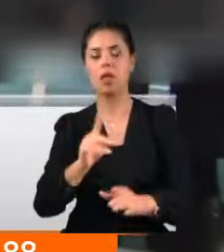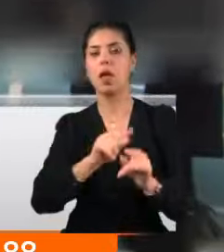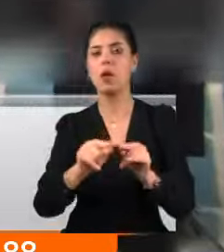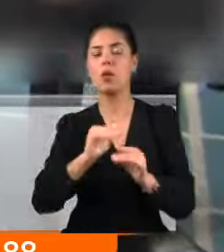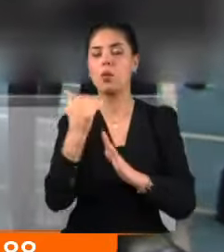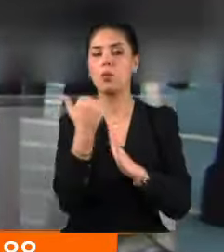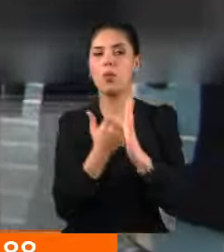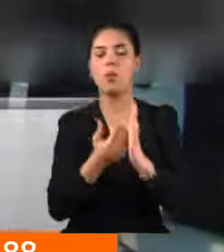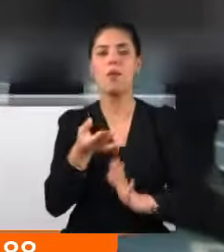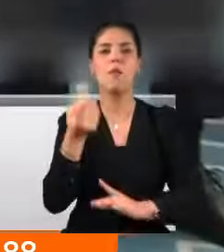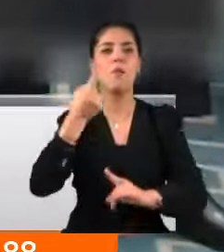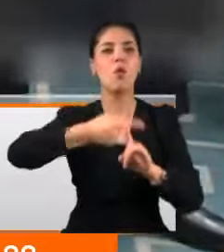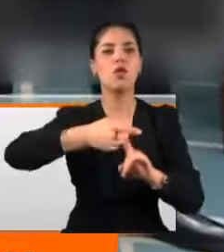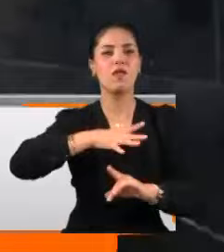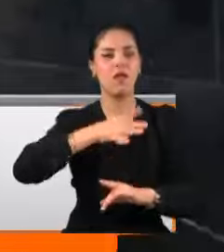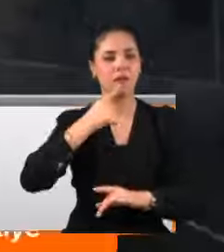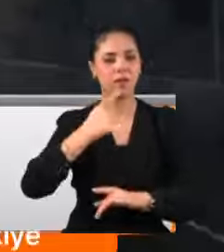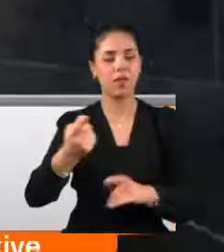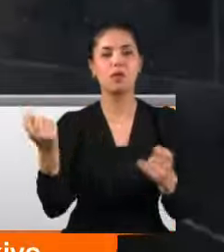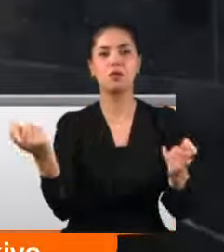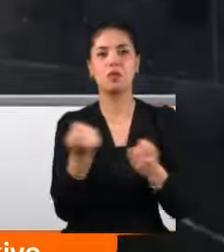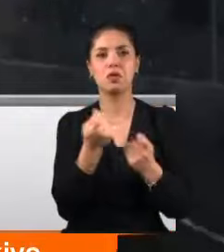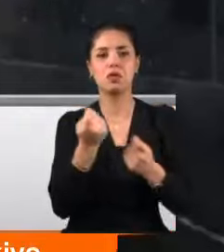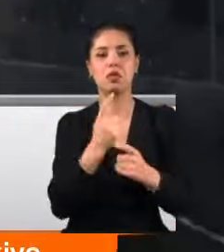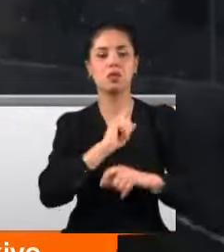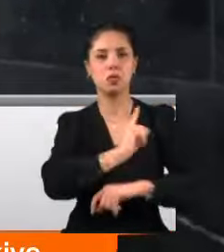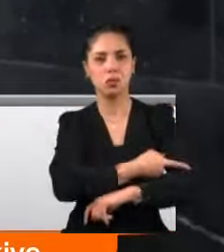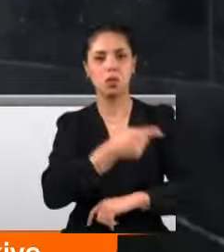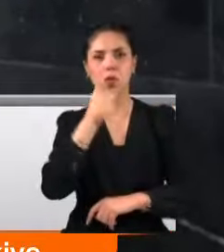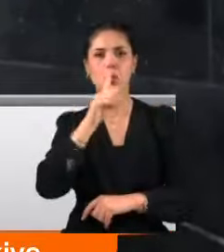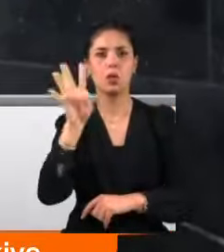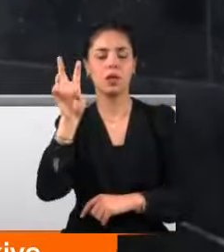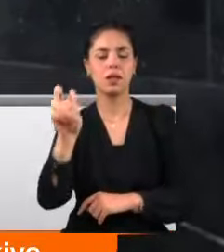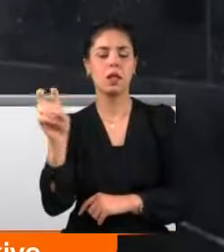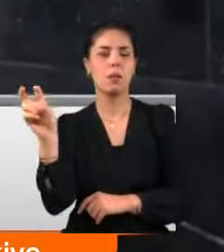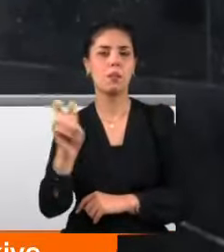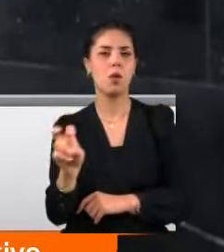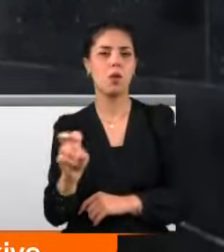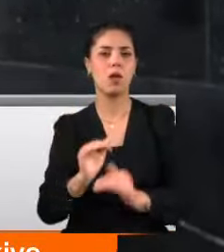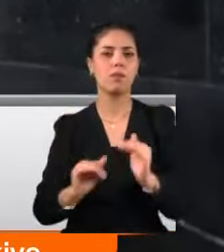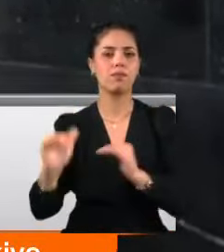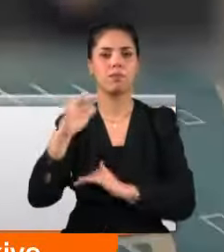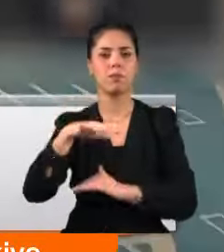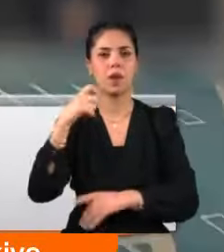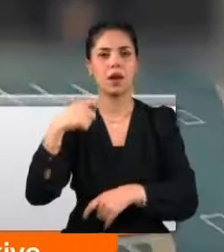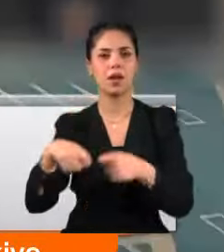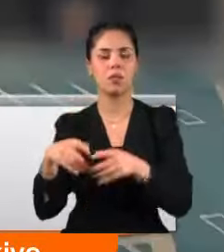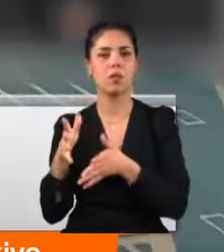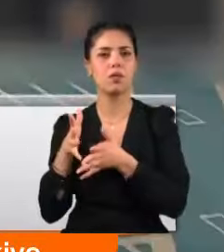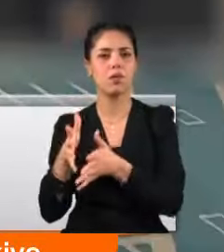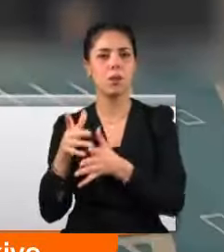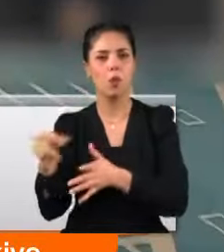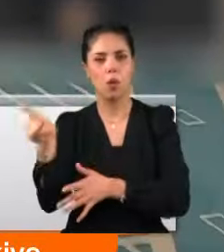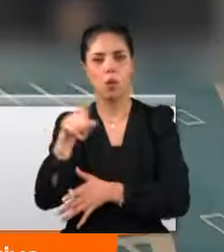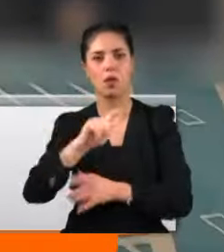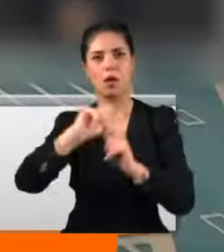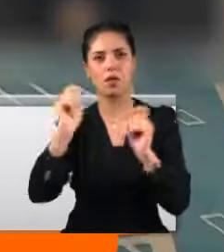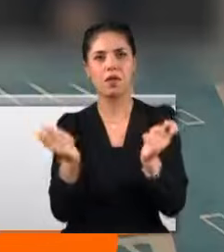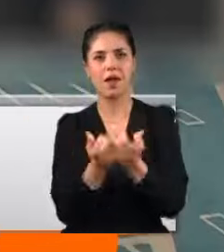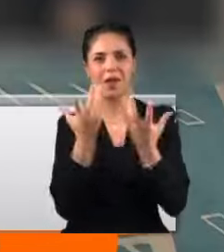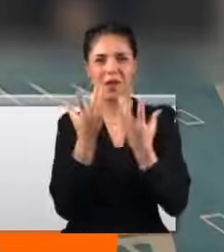beceriksizlikleri hem iş gücü verilerinde hem 8 milyar doların üzerine çıkan Merkez Bankası rezervlerinde rekor